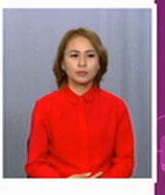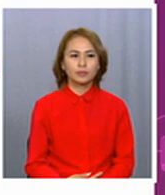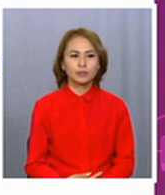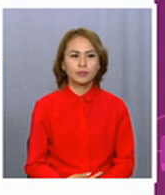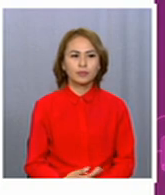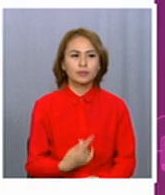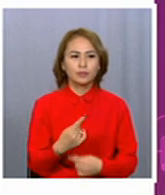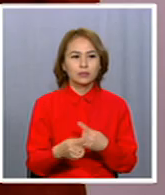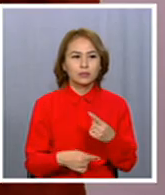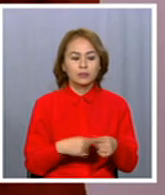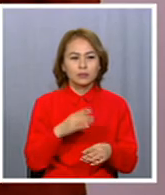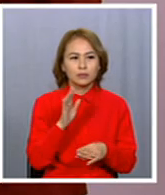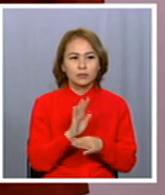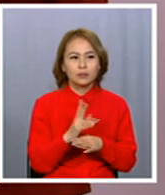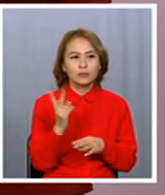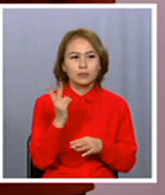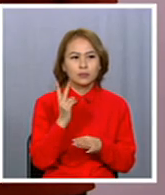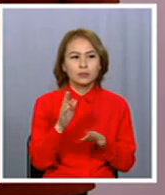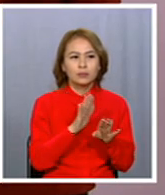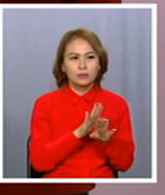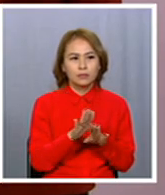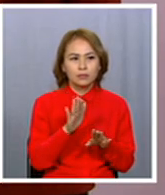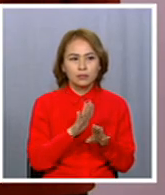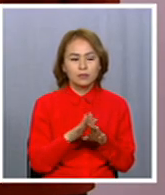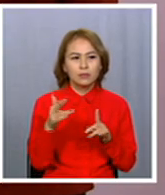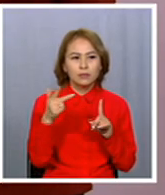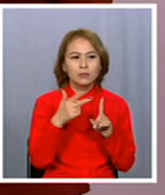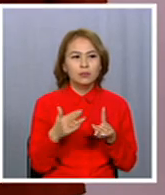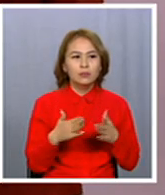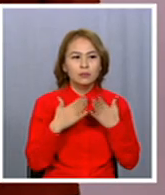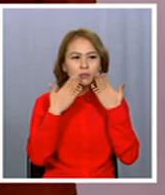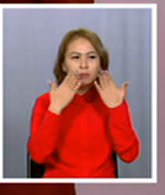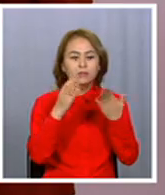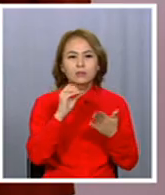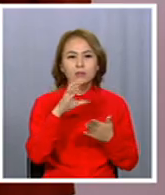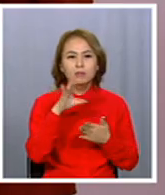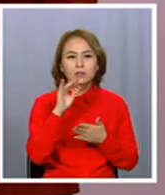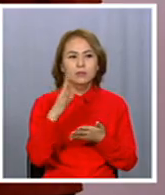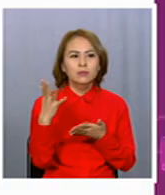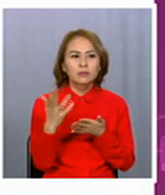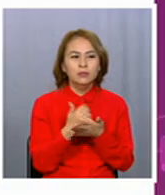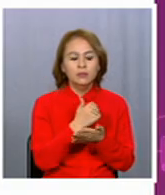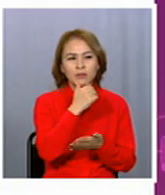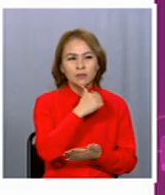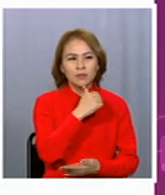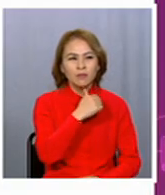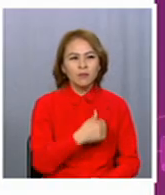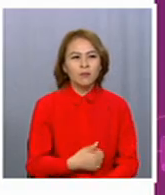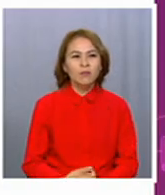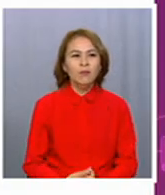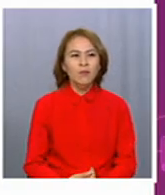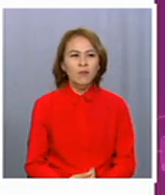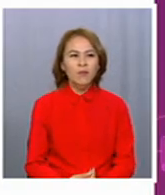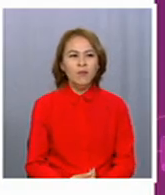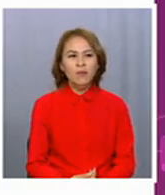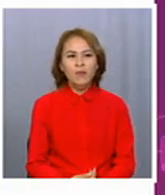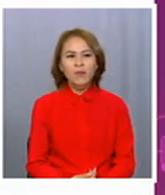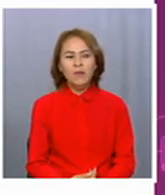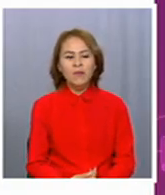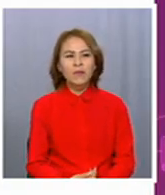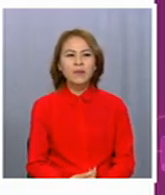тапсырма. Екінші жаттығу. Мәтінді оқып, етістіктерді табыңдар. Бірге оқып